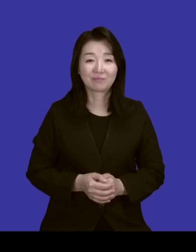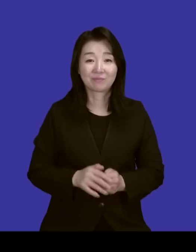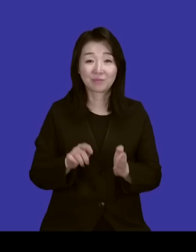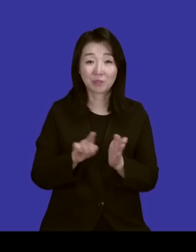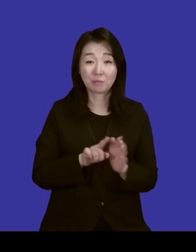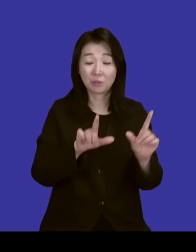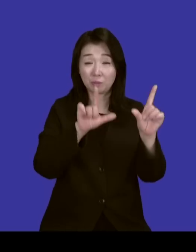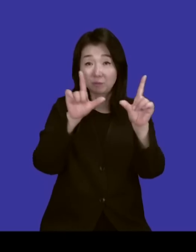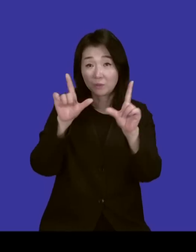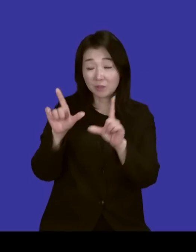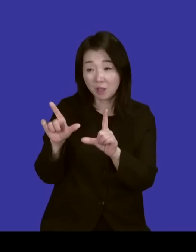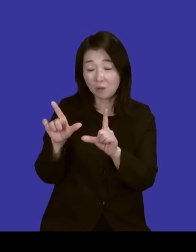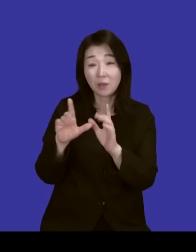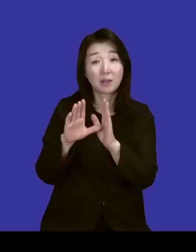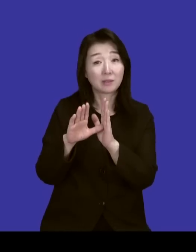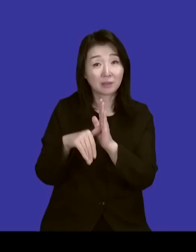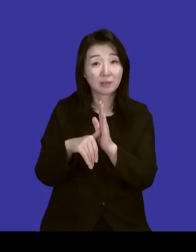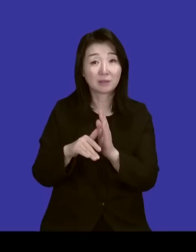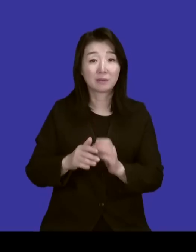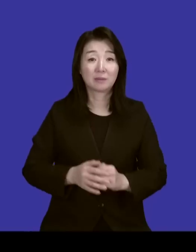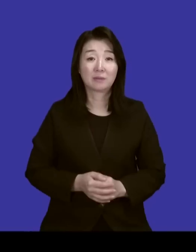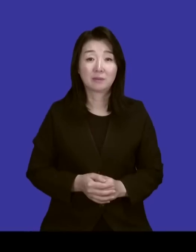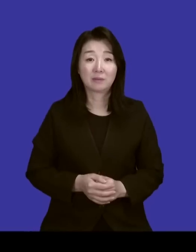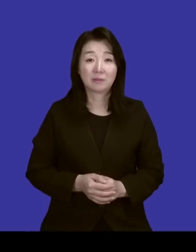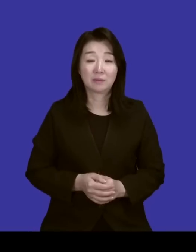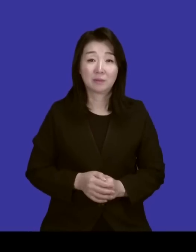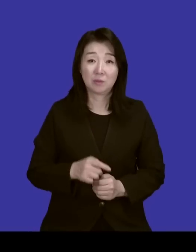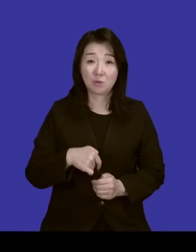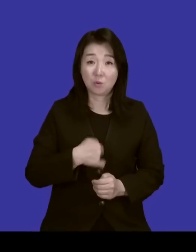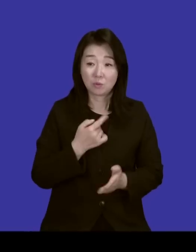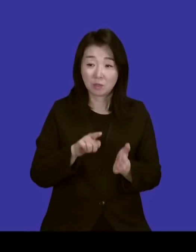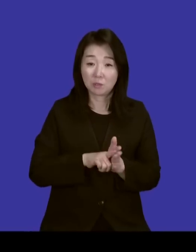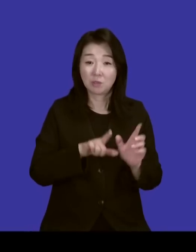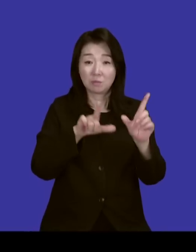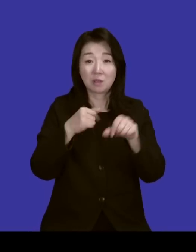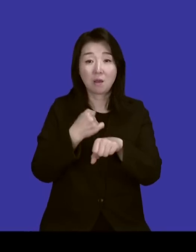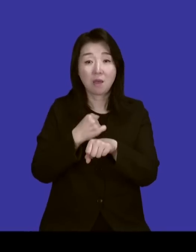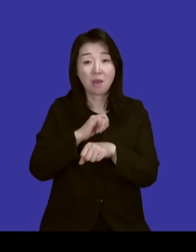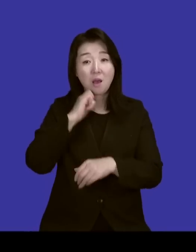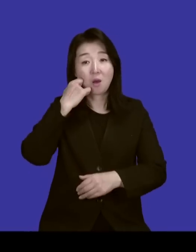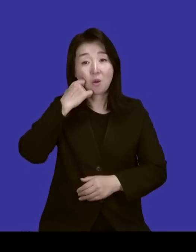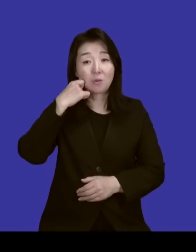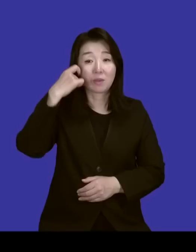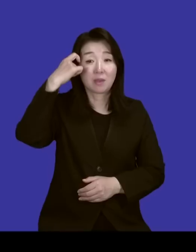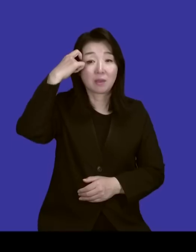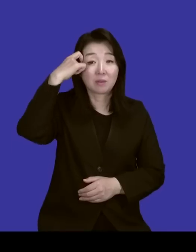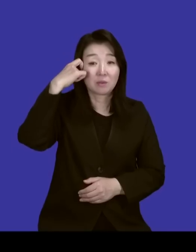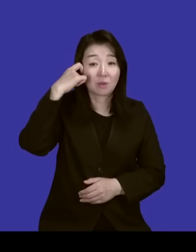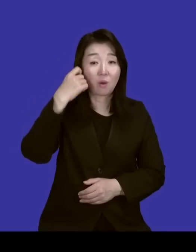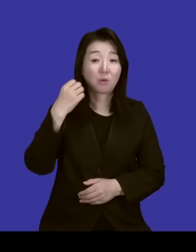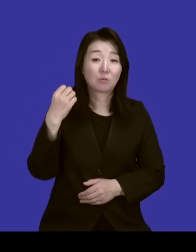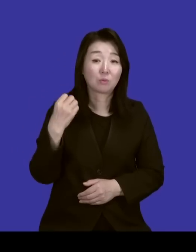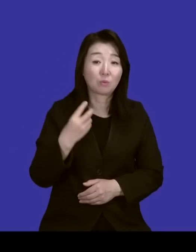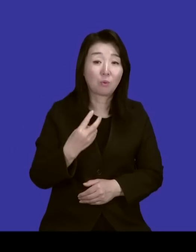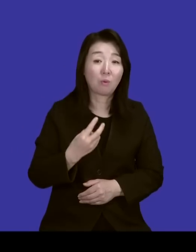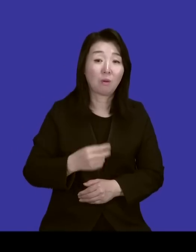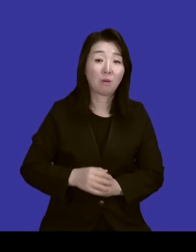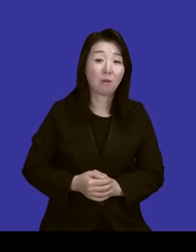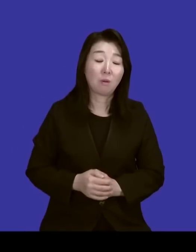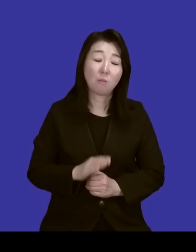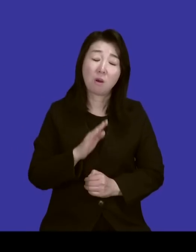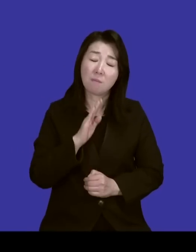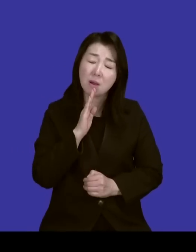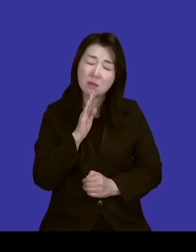신앙생활 하면서 그 진짜 혼자 신앙생활 하는 게 참 어렵게 느껴지고 참 어떻게 뭐가 맞는